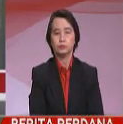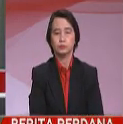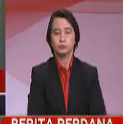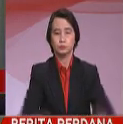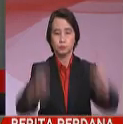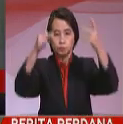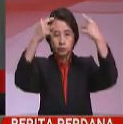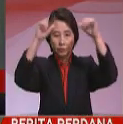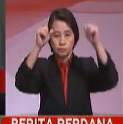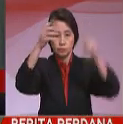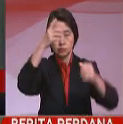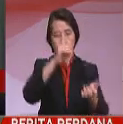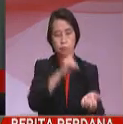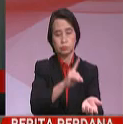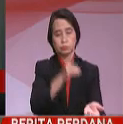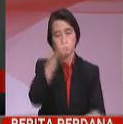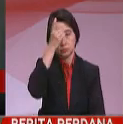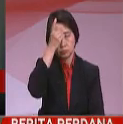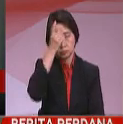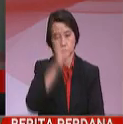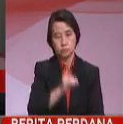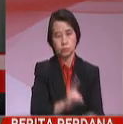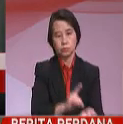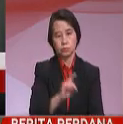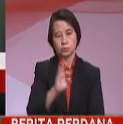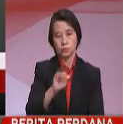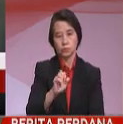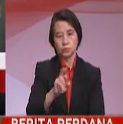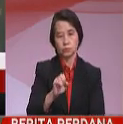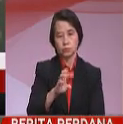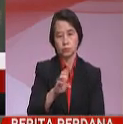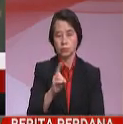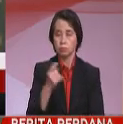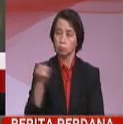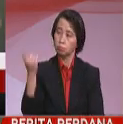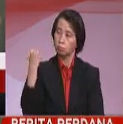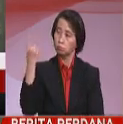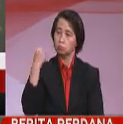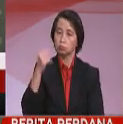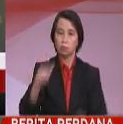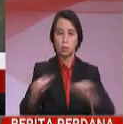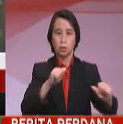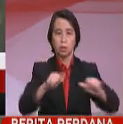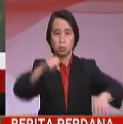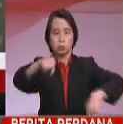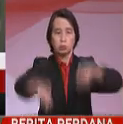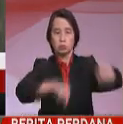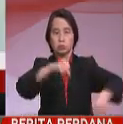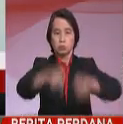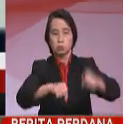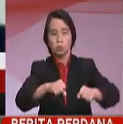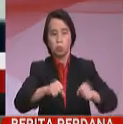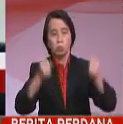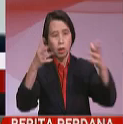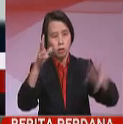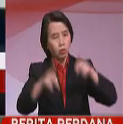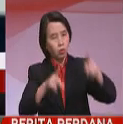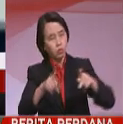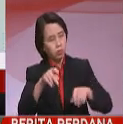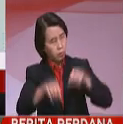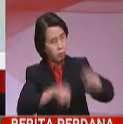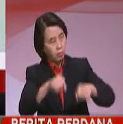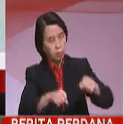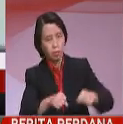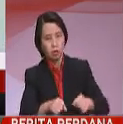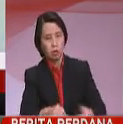Presidennya Dato' Sri Dr. Muhammad Farid Abdul Ghani berkata, kebelakangan ini aktiviti berbasikal mula menjadi tumpuan masyarakat